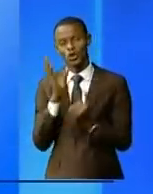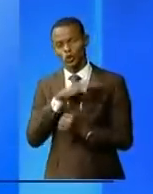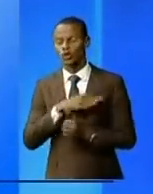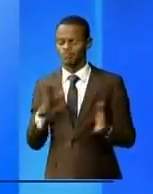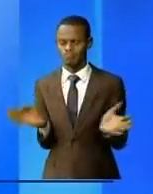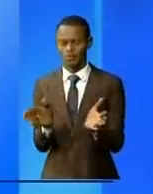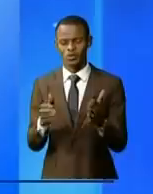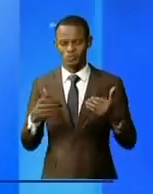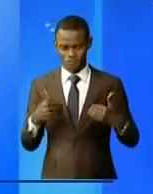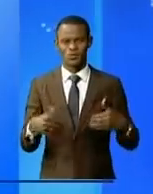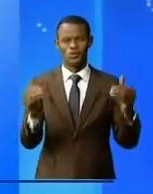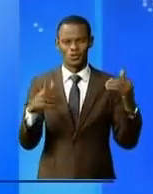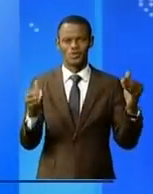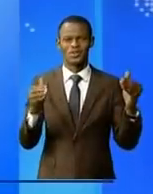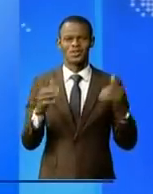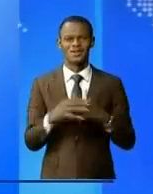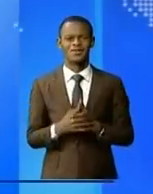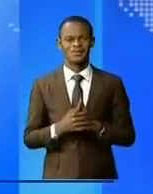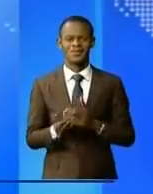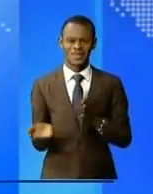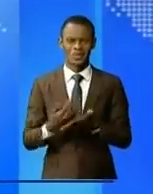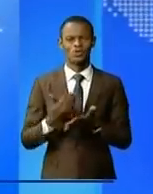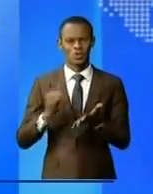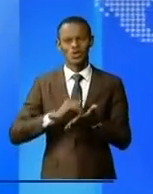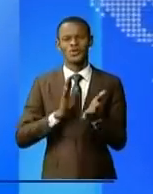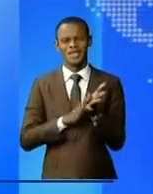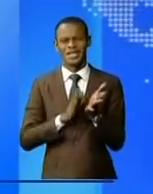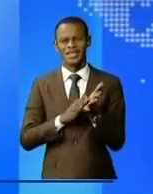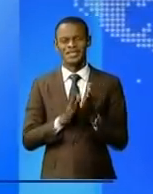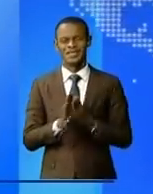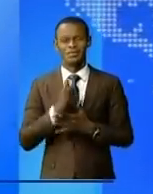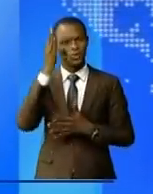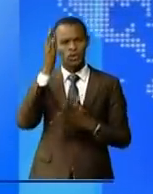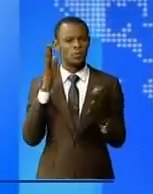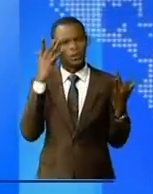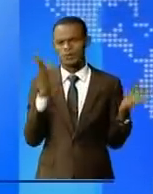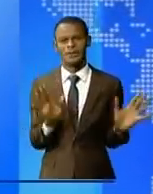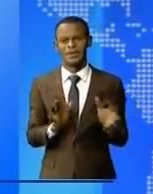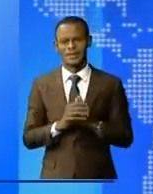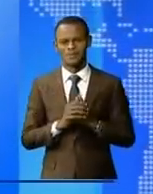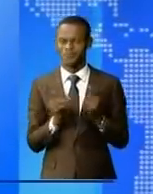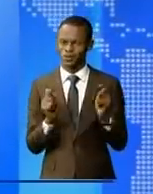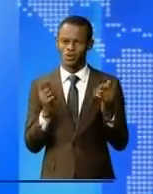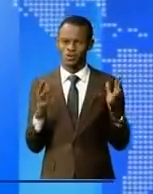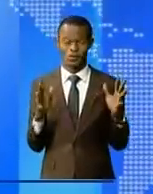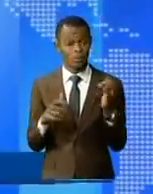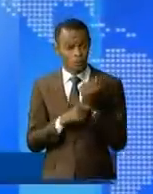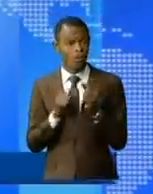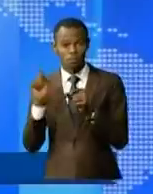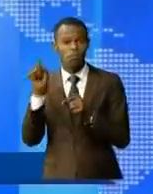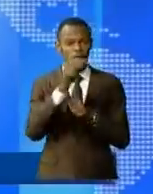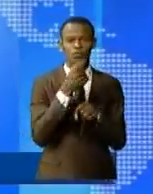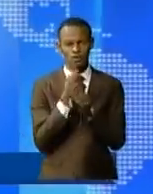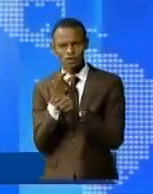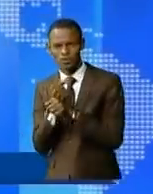encourageons à poursuivre ou à rentrer encore à l'école, car le lendemain leur appartient. Ce journal a été réalisé